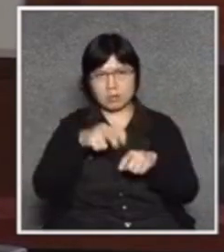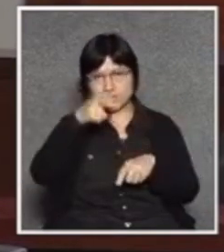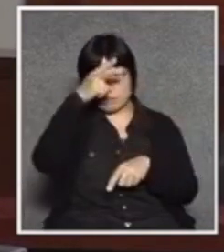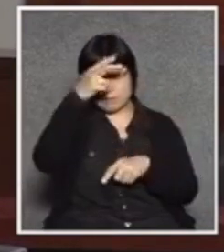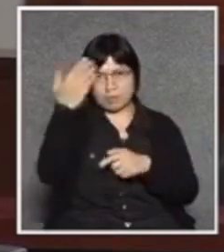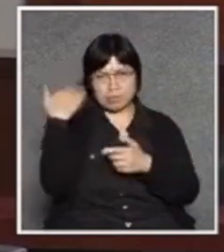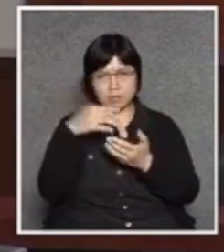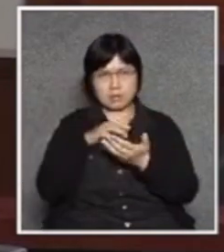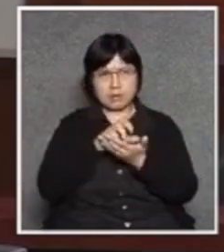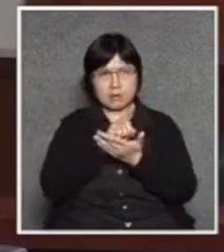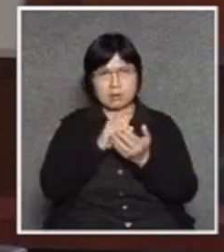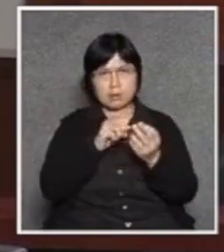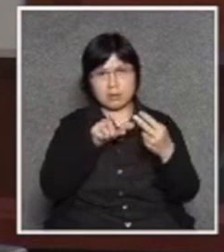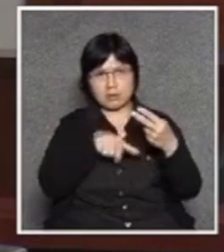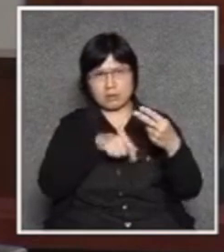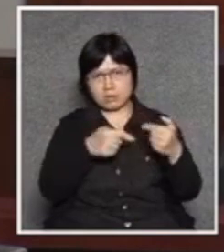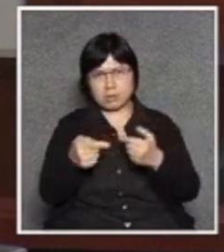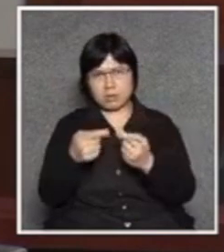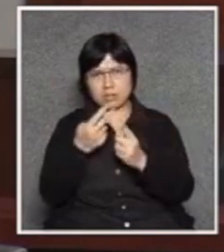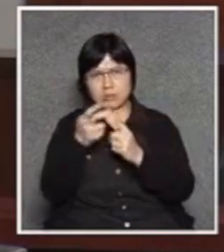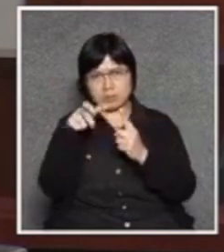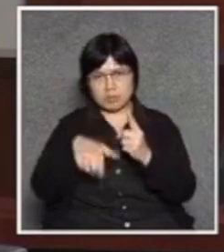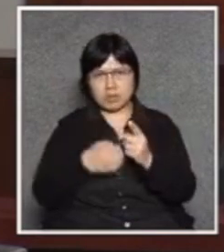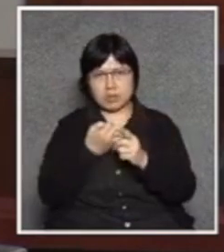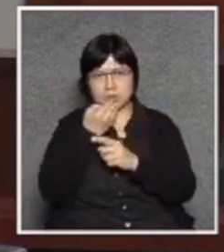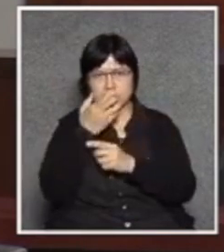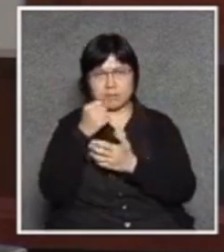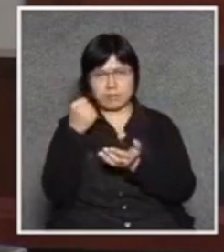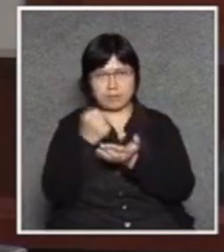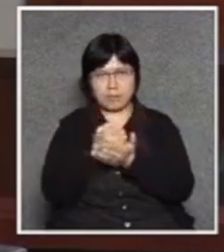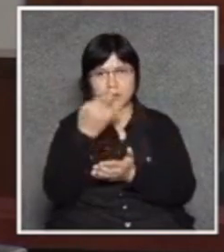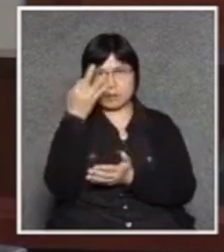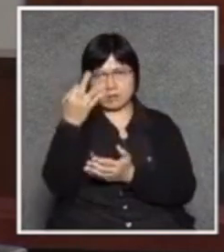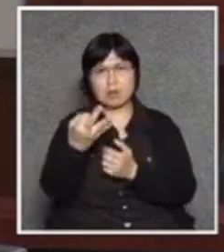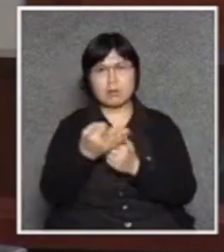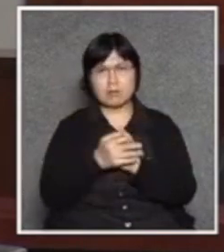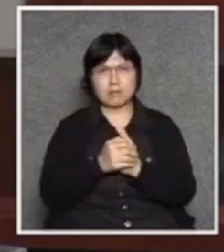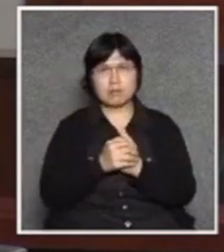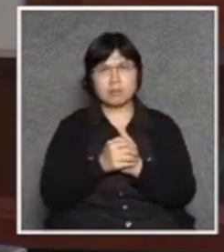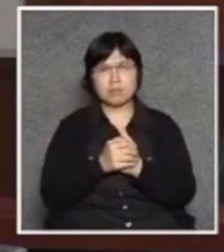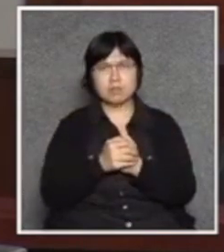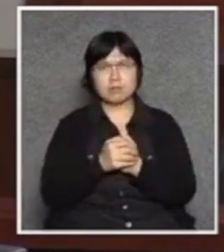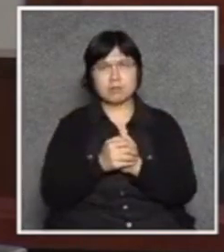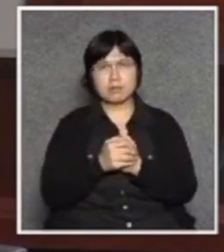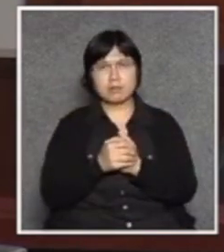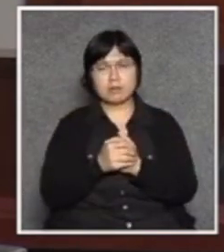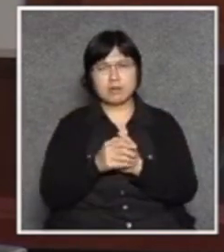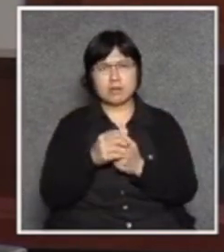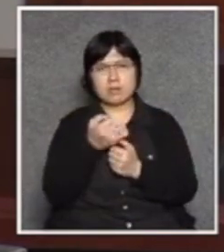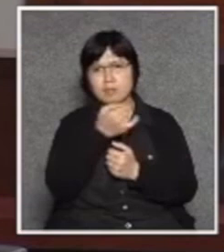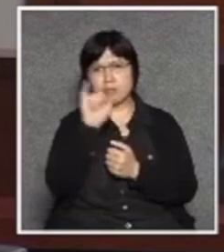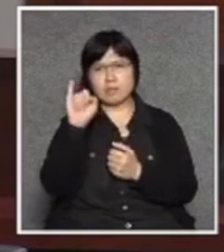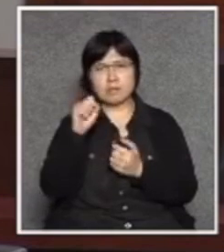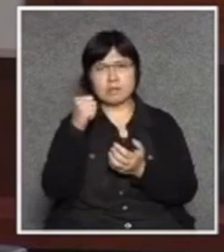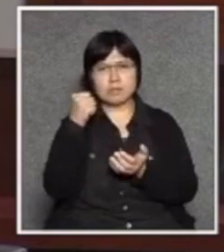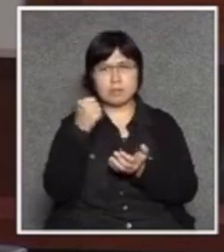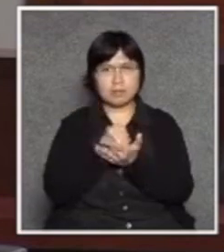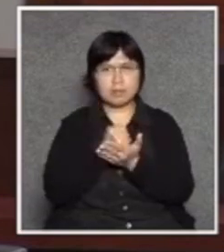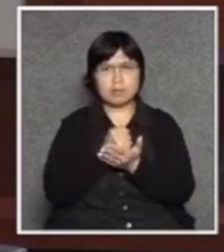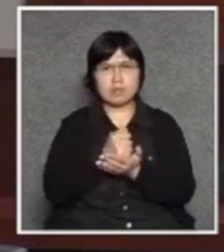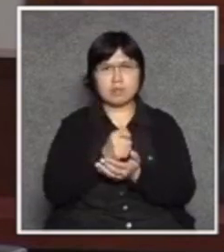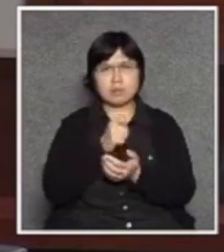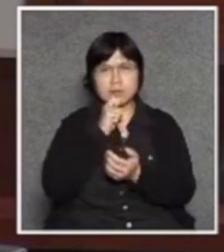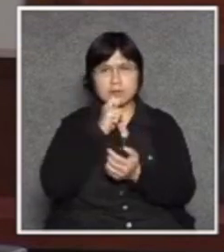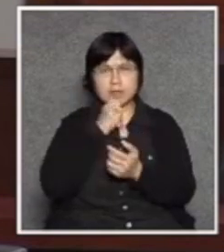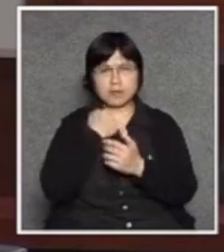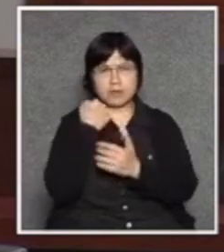年2月至12月都建議發出三個牌照， 否決發牌是會遇到抗